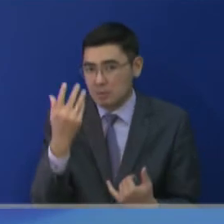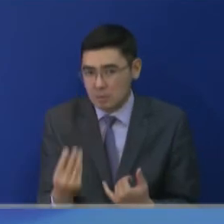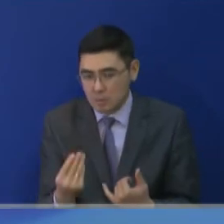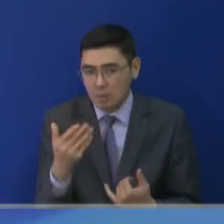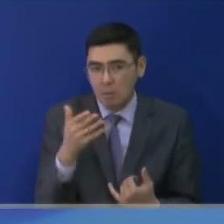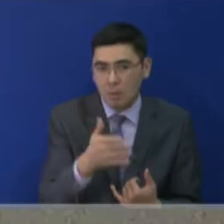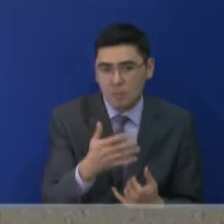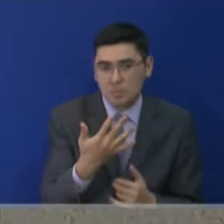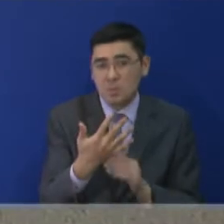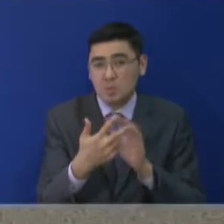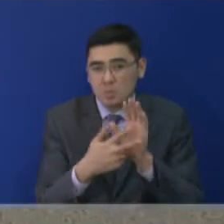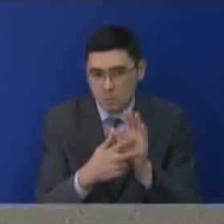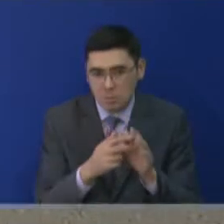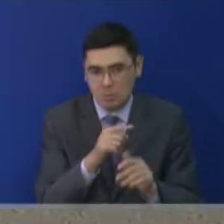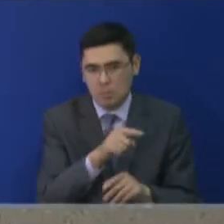анықталды.